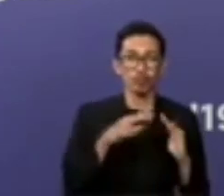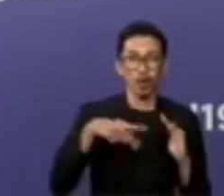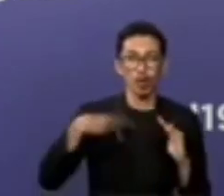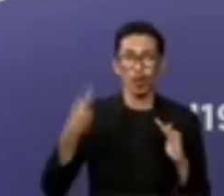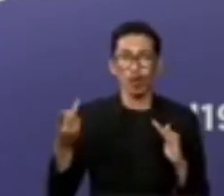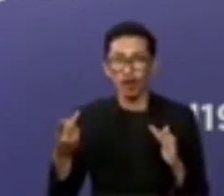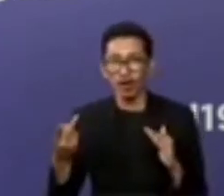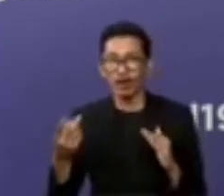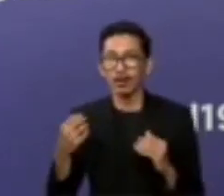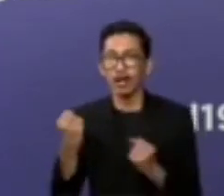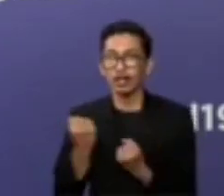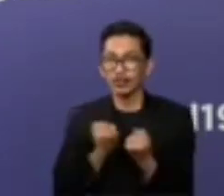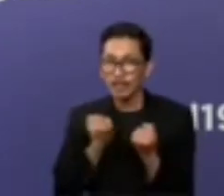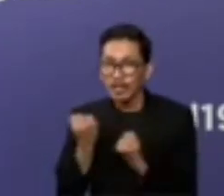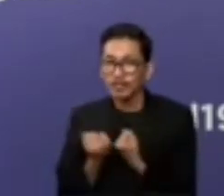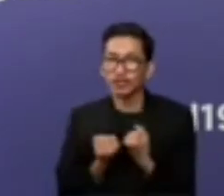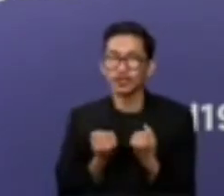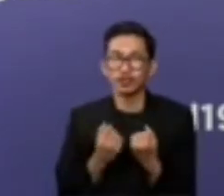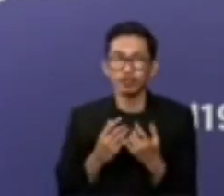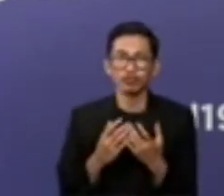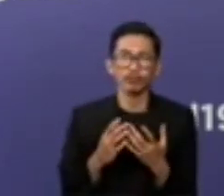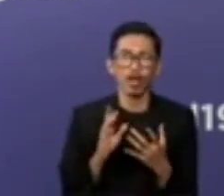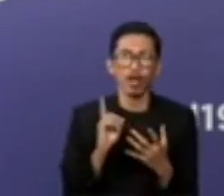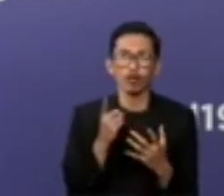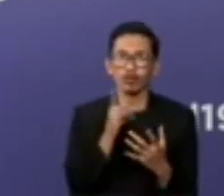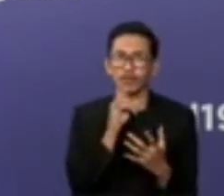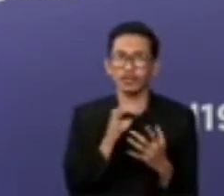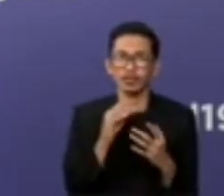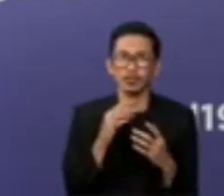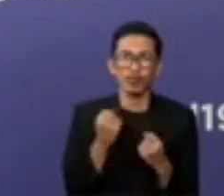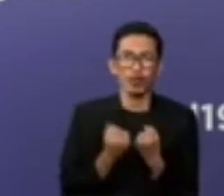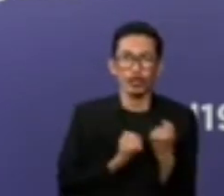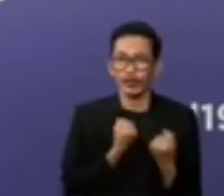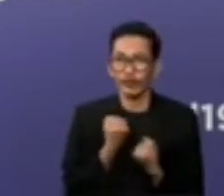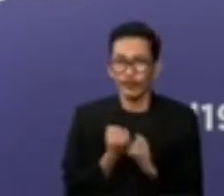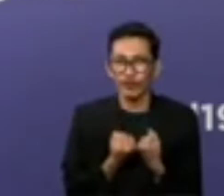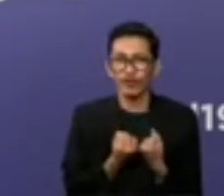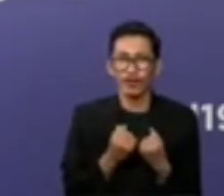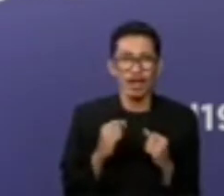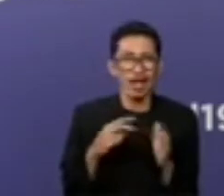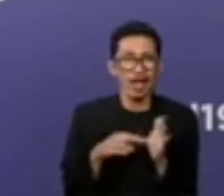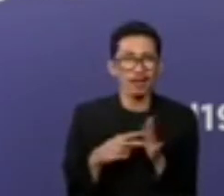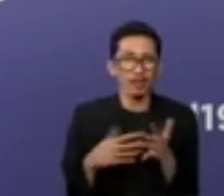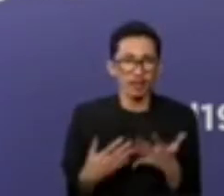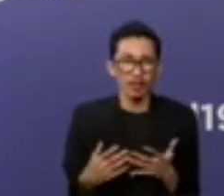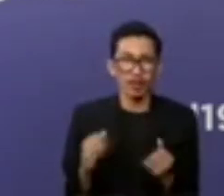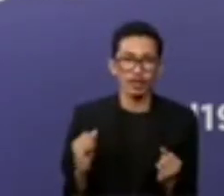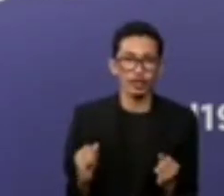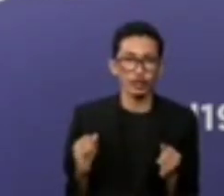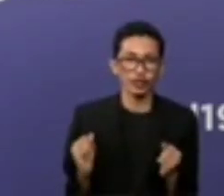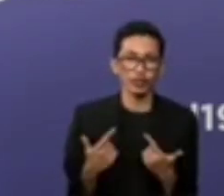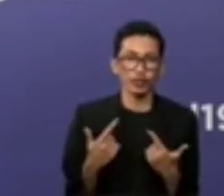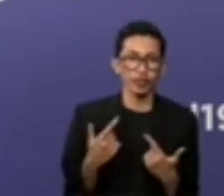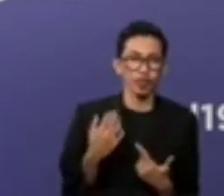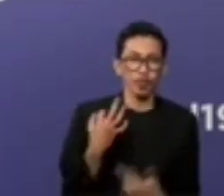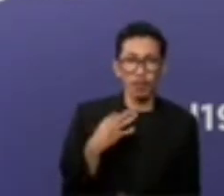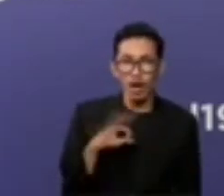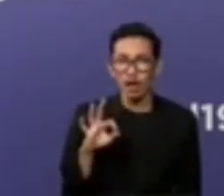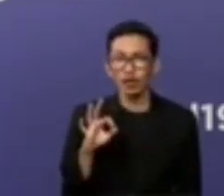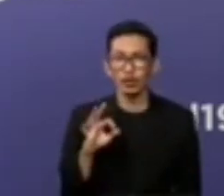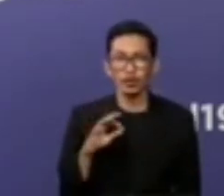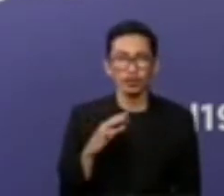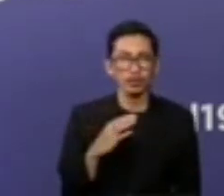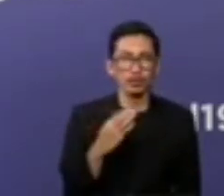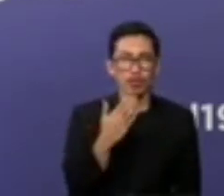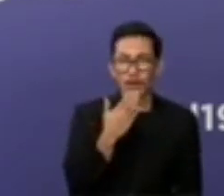kembali lagi bisa produktif dengan merubah kebiasaan-kebiasaan kita agar aman